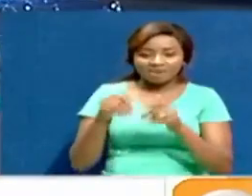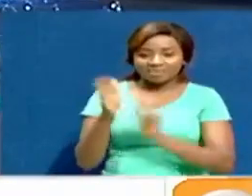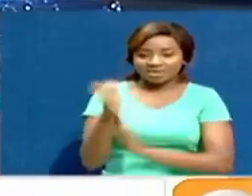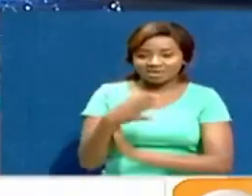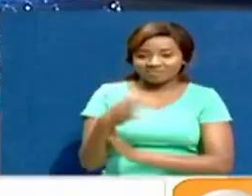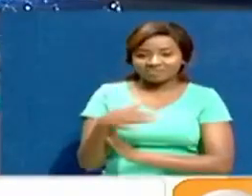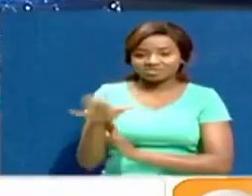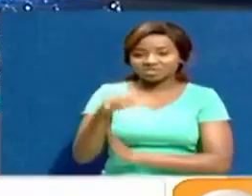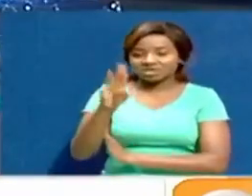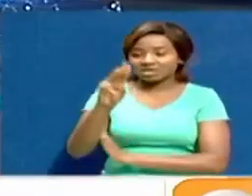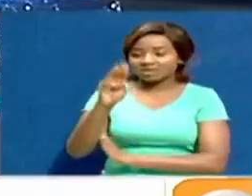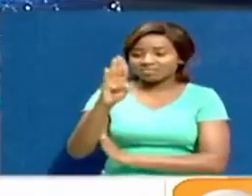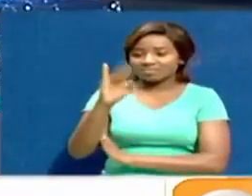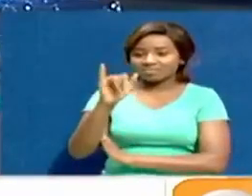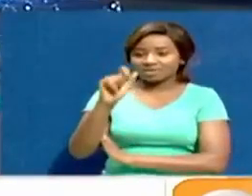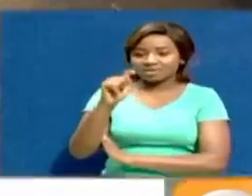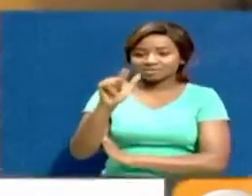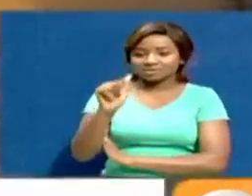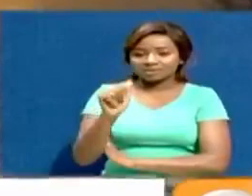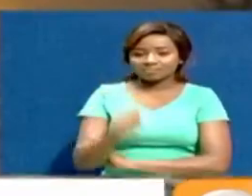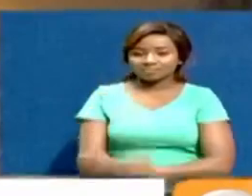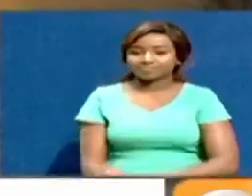Mbita, kaunti ya Homa Bay.